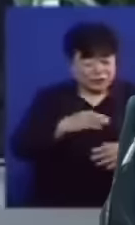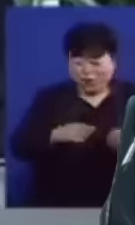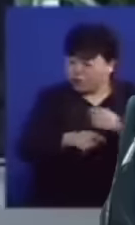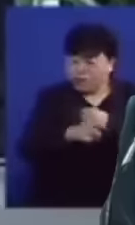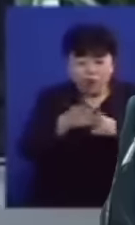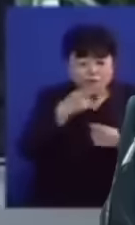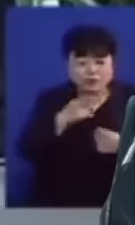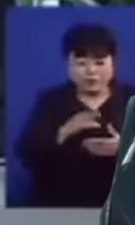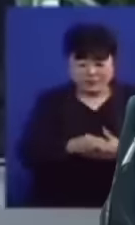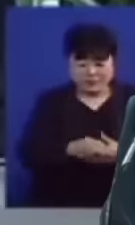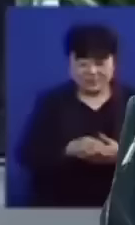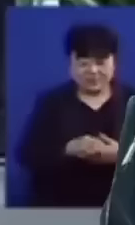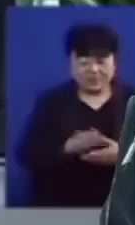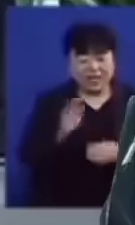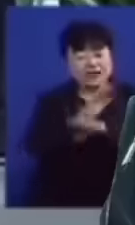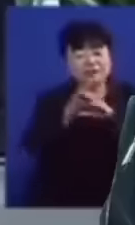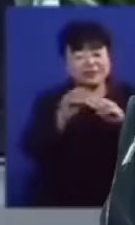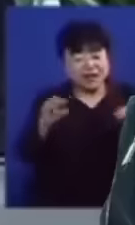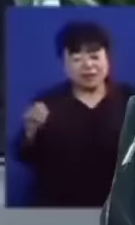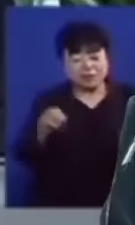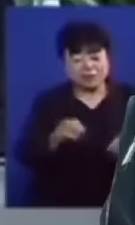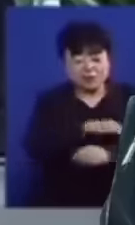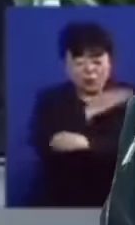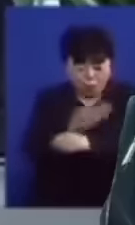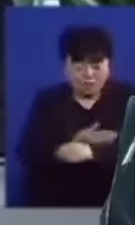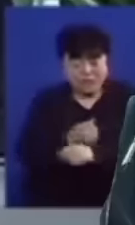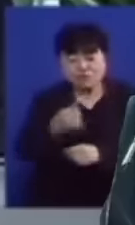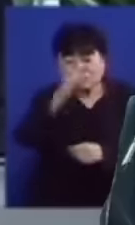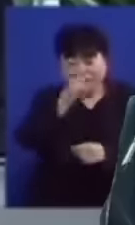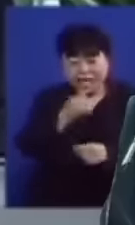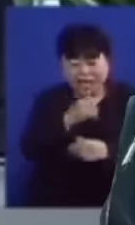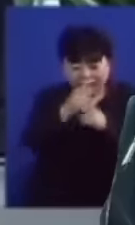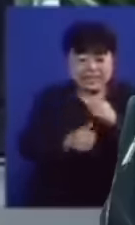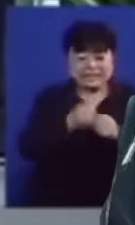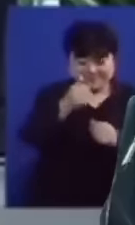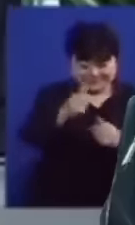어디 있습니까? 나는 하늘과 땅의 모든 권세를 다 가지고 있다.